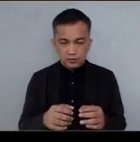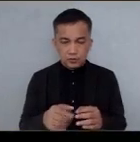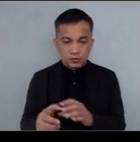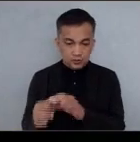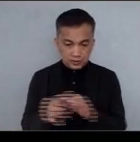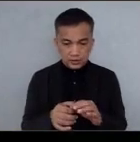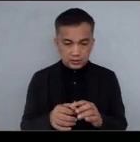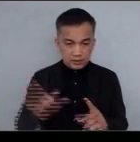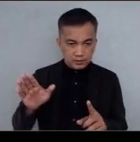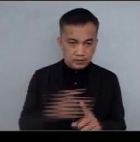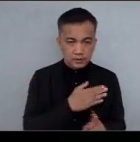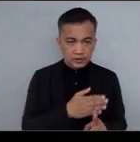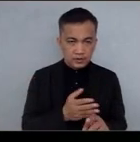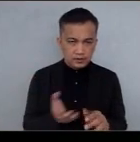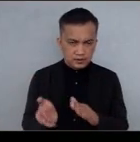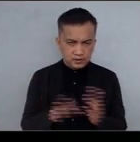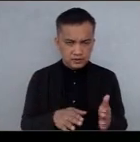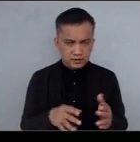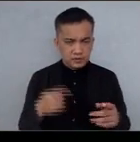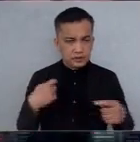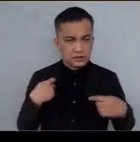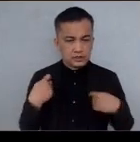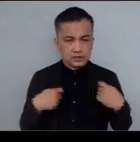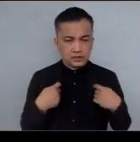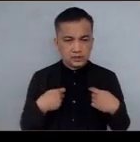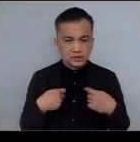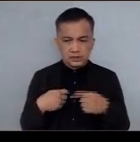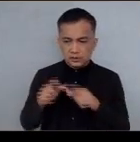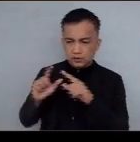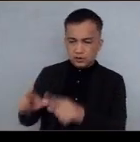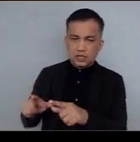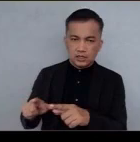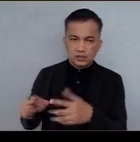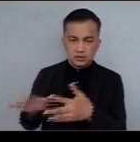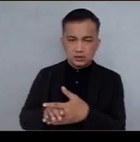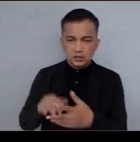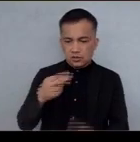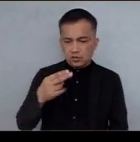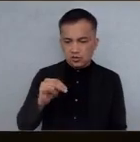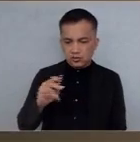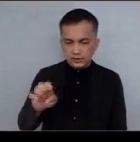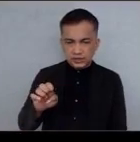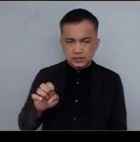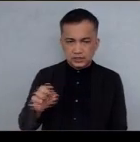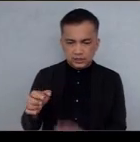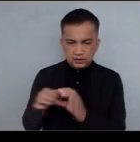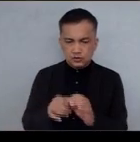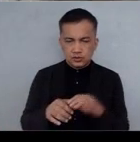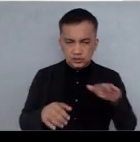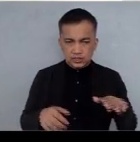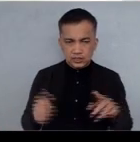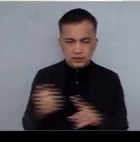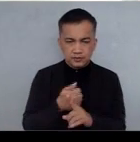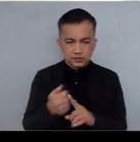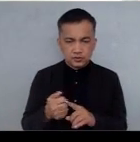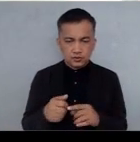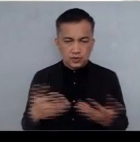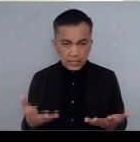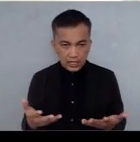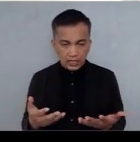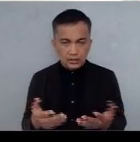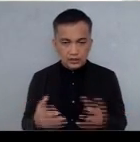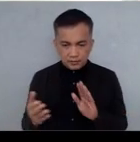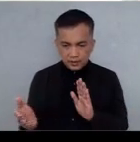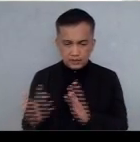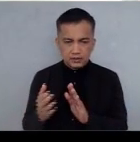pananakit ang pagkamatay na binatilyo, kakasuhan ng guro ng homicide in relation to child abuse. Kung wala, ay maharap naman ito